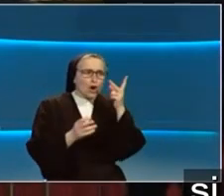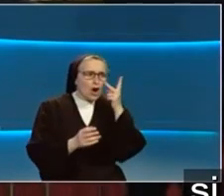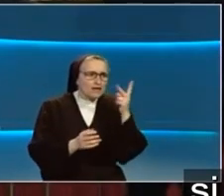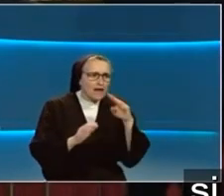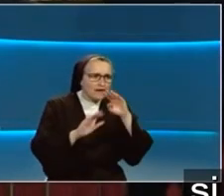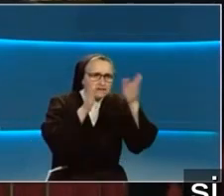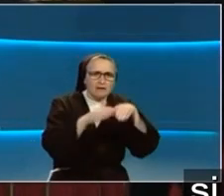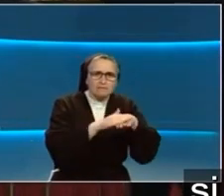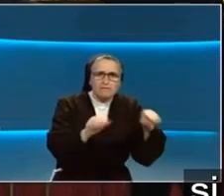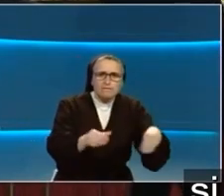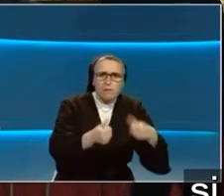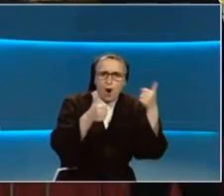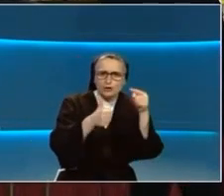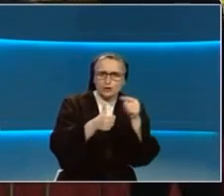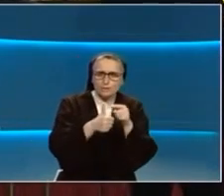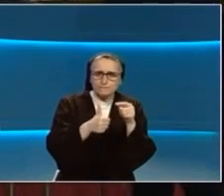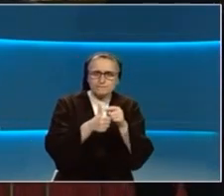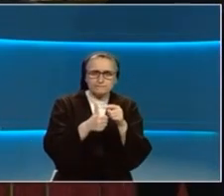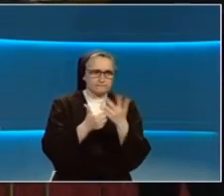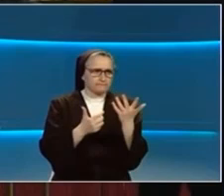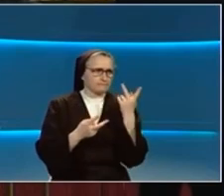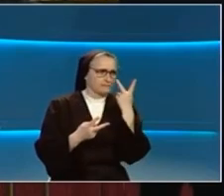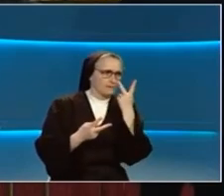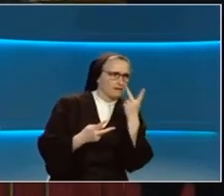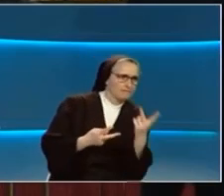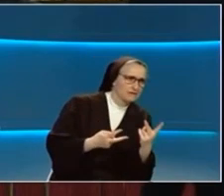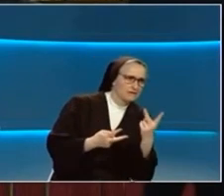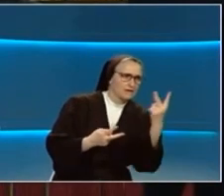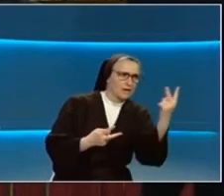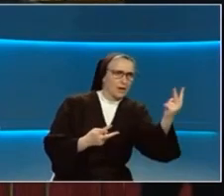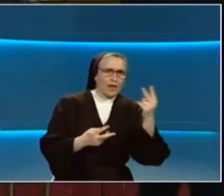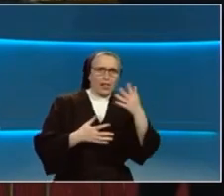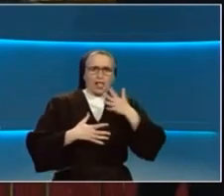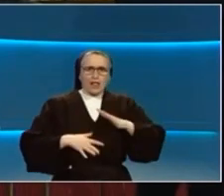무덤문이 열려있는 것을 봅니다. 빈 무덤을 보았습니다.